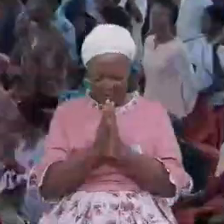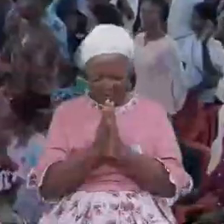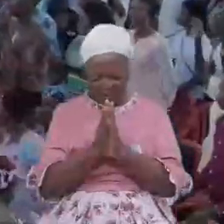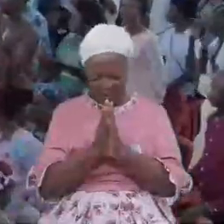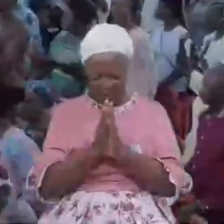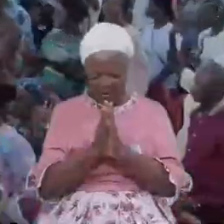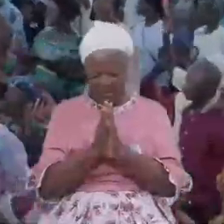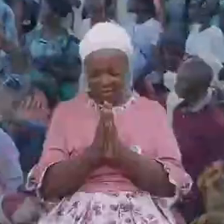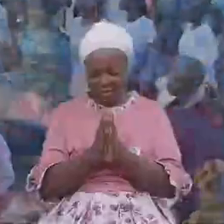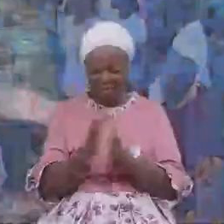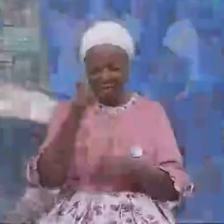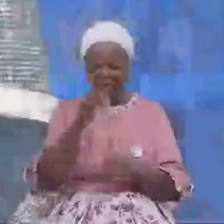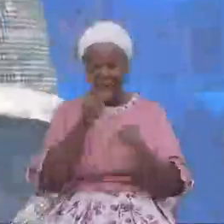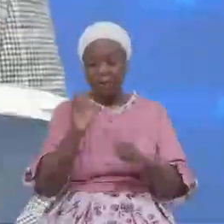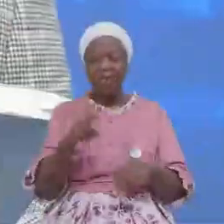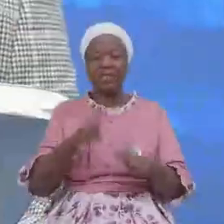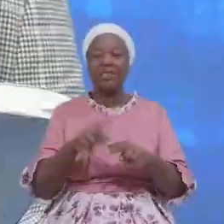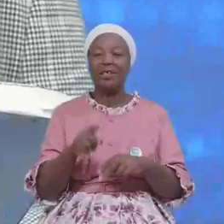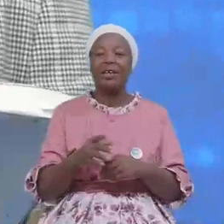Que Dieu vous bénisse, pour vous asseoir.